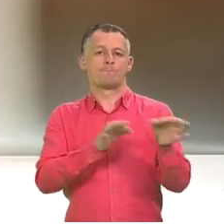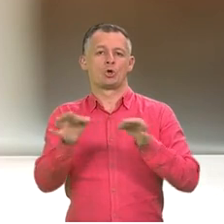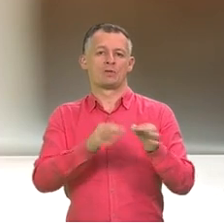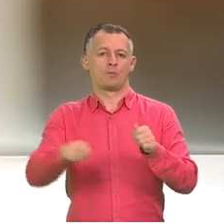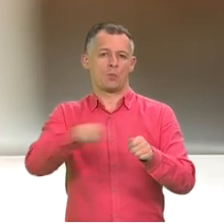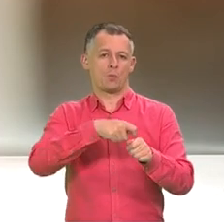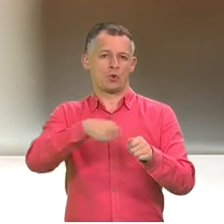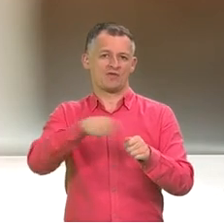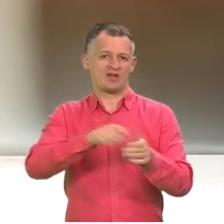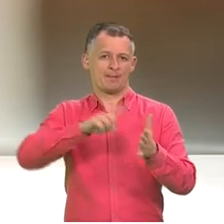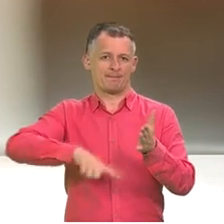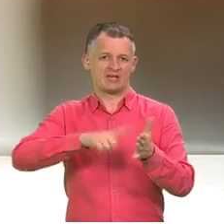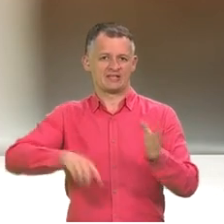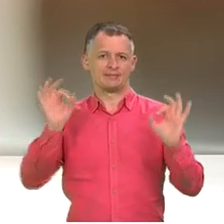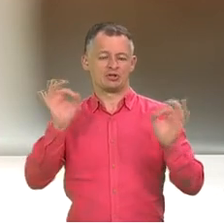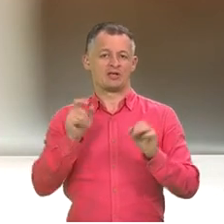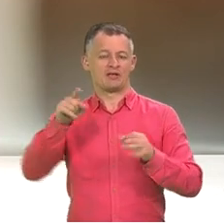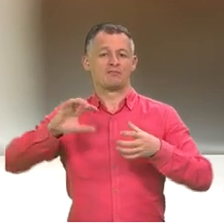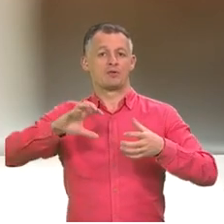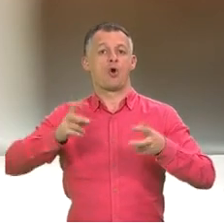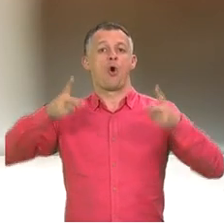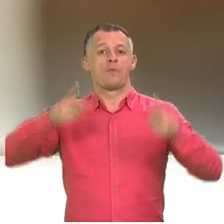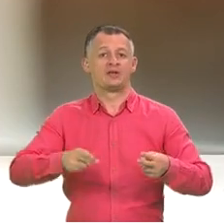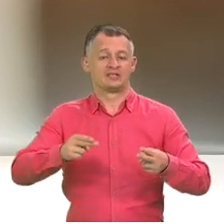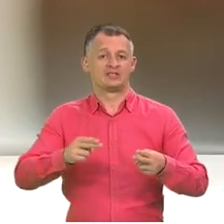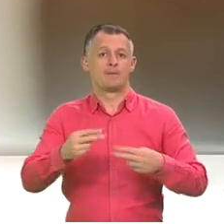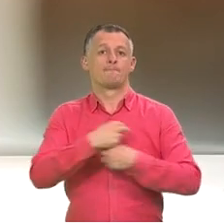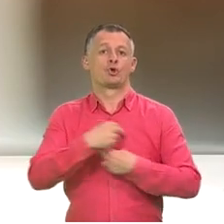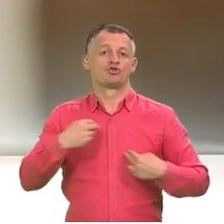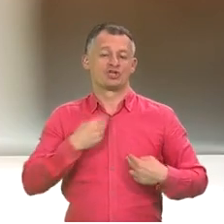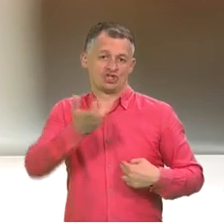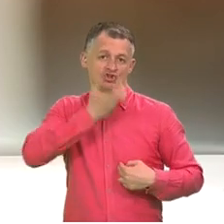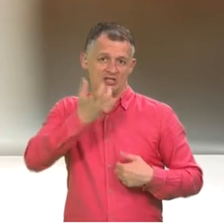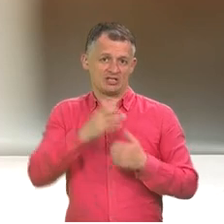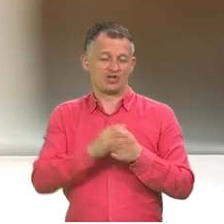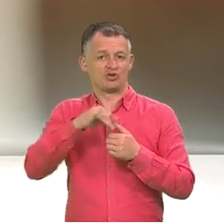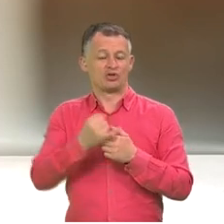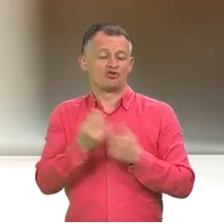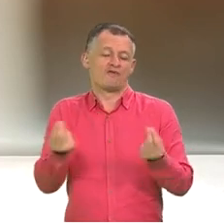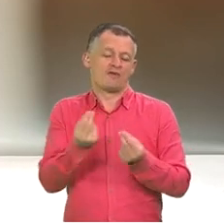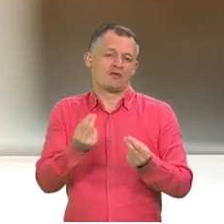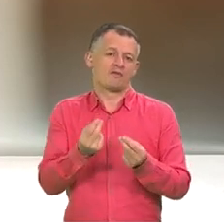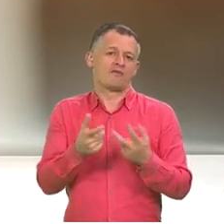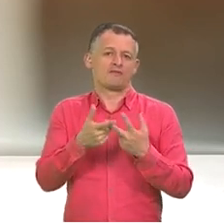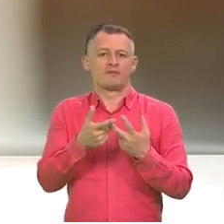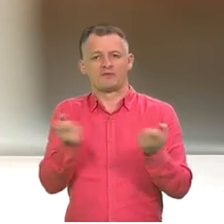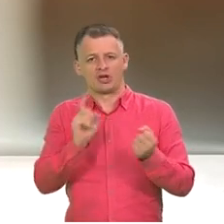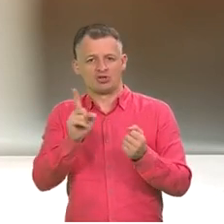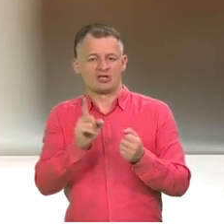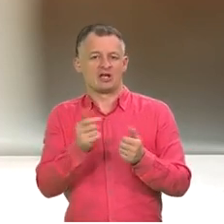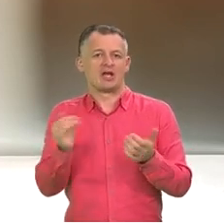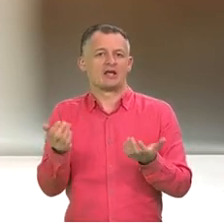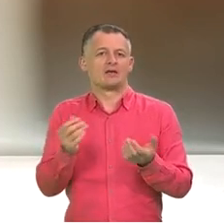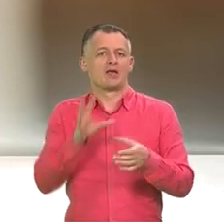pensiilor speciale. Vor bloca procesele și anchetele cu câteva excepții, cum ar fi cazurile penale sau cele care implică minori. Pentru